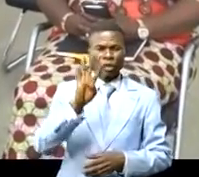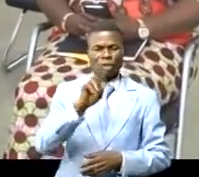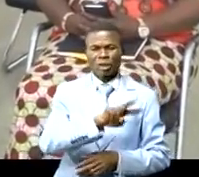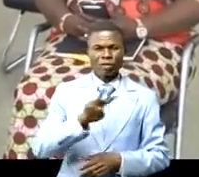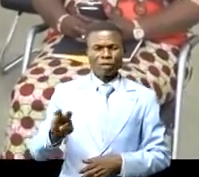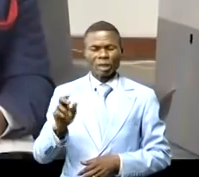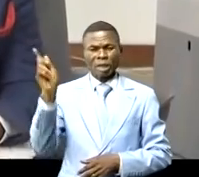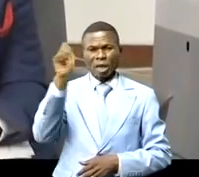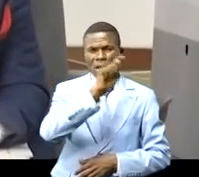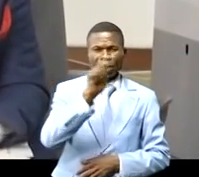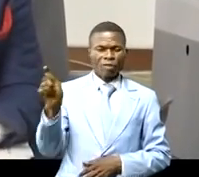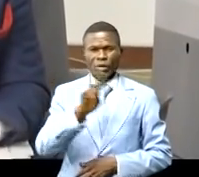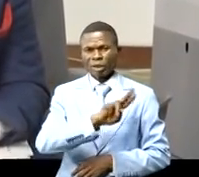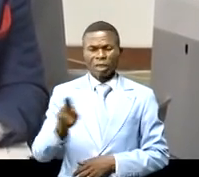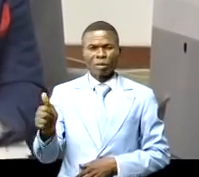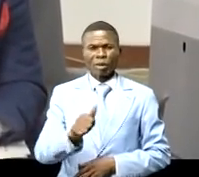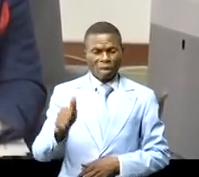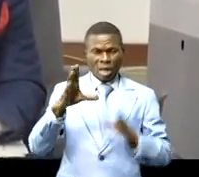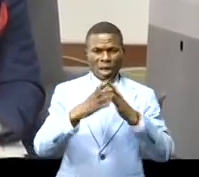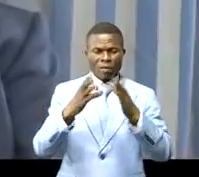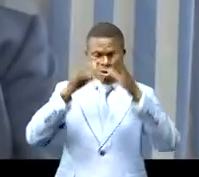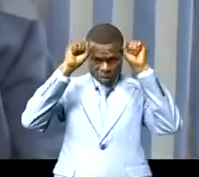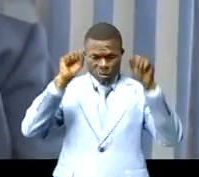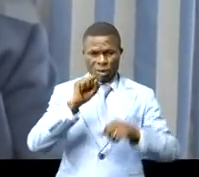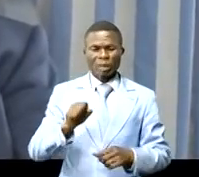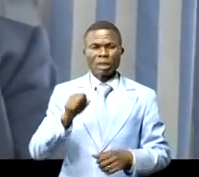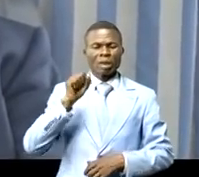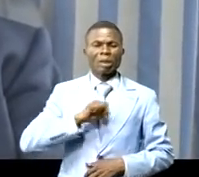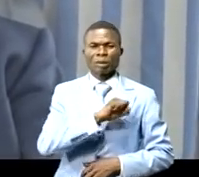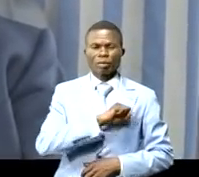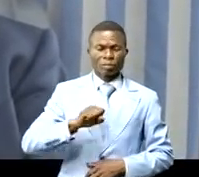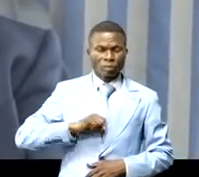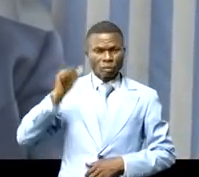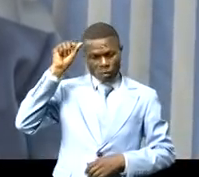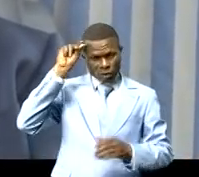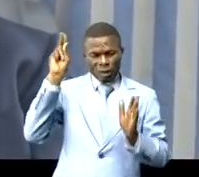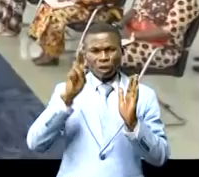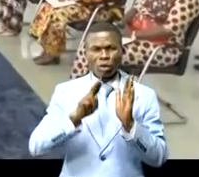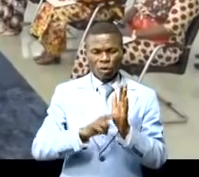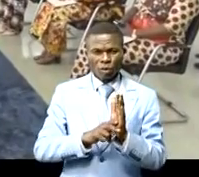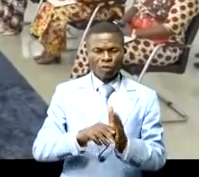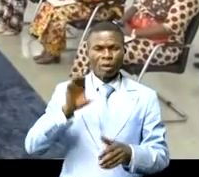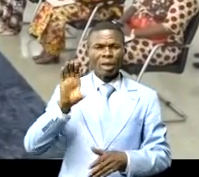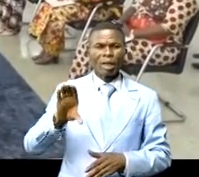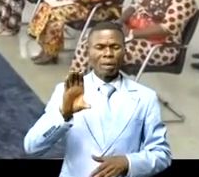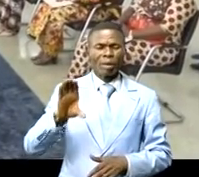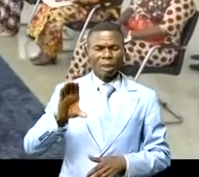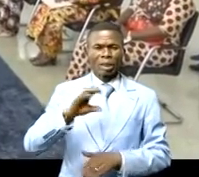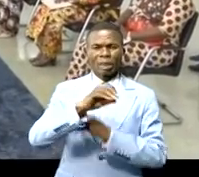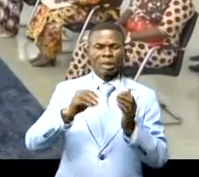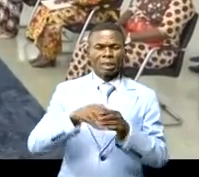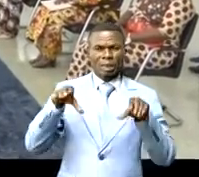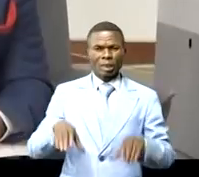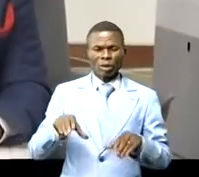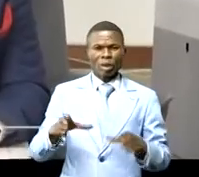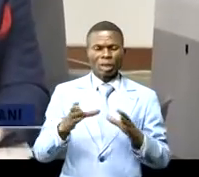22 avril 2021 avec le président du Sénat. Le gouverneur de la Banque centrale du Congo, Déogracias Mutombo Mwananyembo, avec